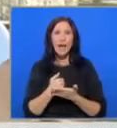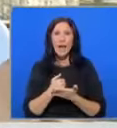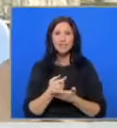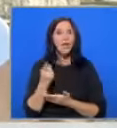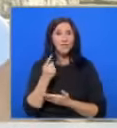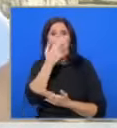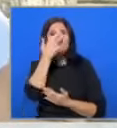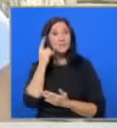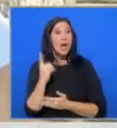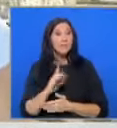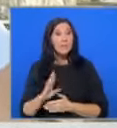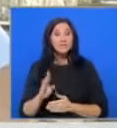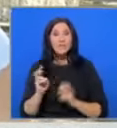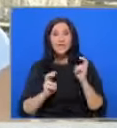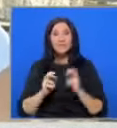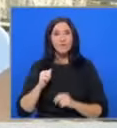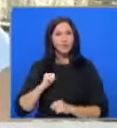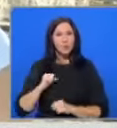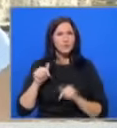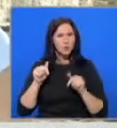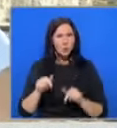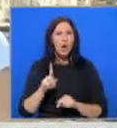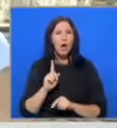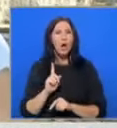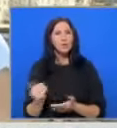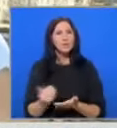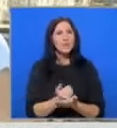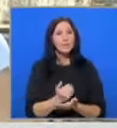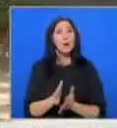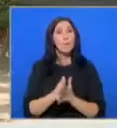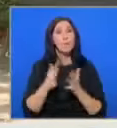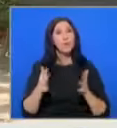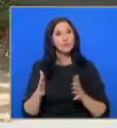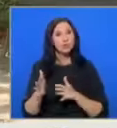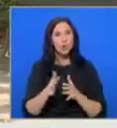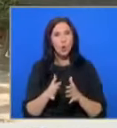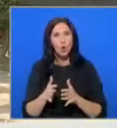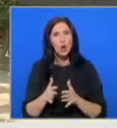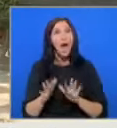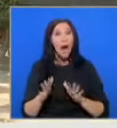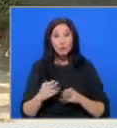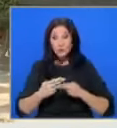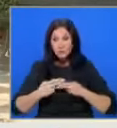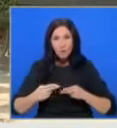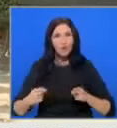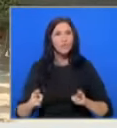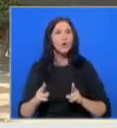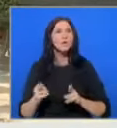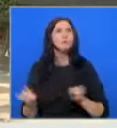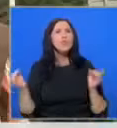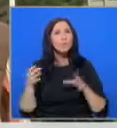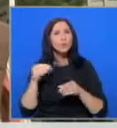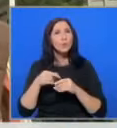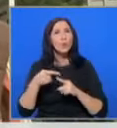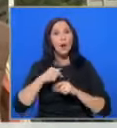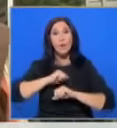е, мисля, единствения завод в Дупницата, където е събрал много повечето хора. Ако се разкрие нещо ново, допълнително към